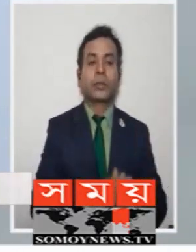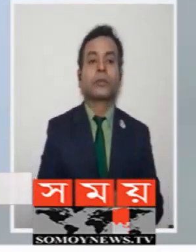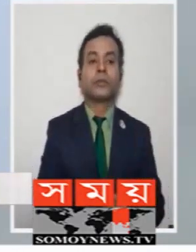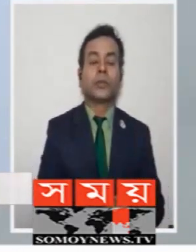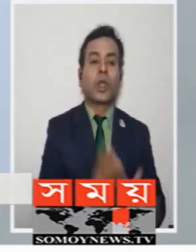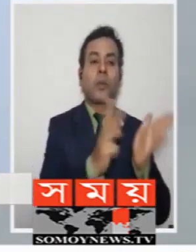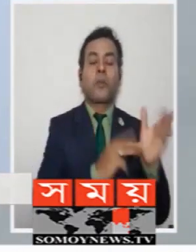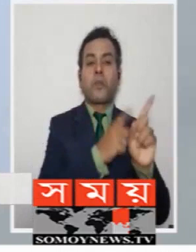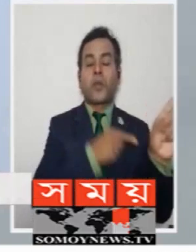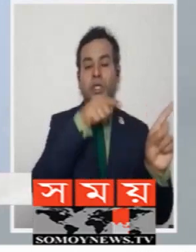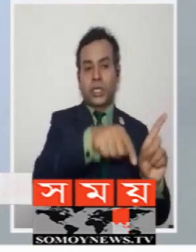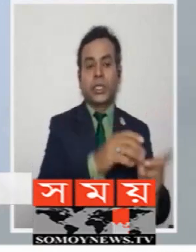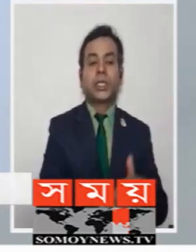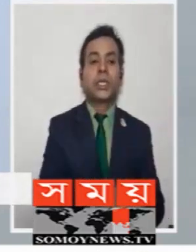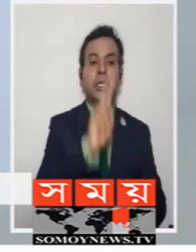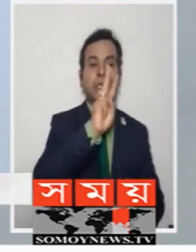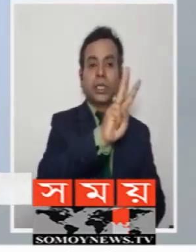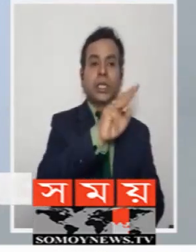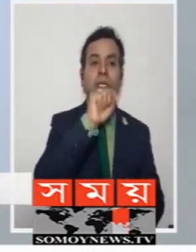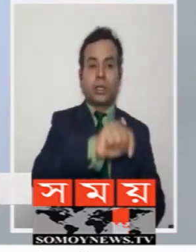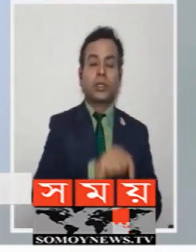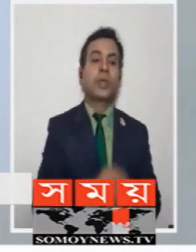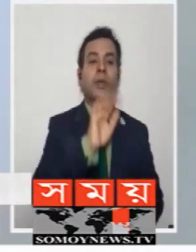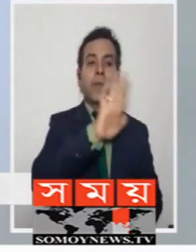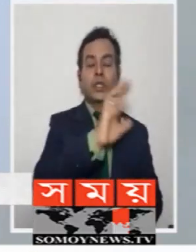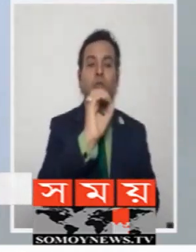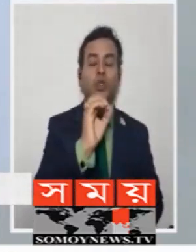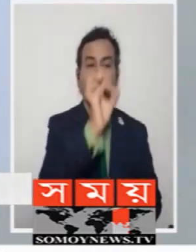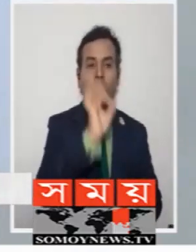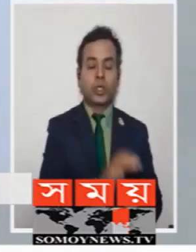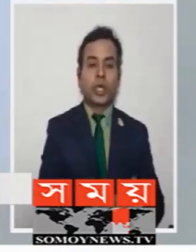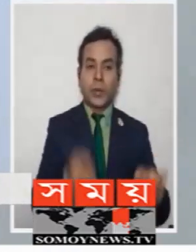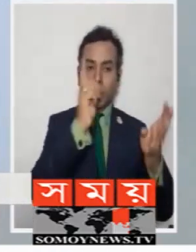3.50%। এরপর রংপুর 2.53%,